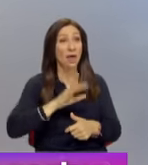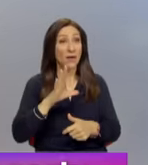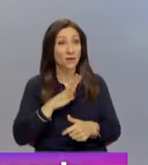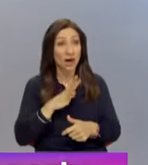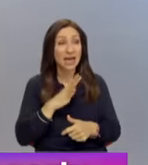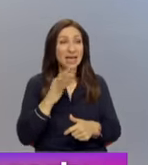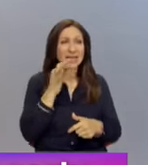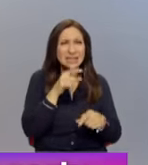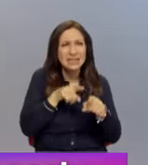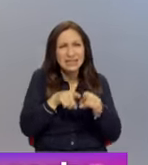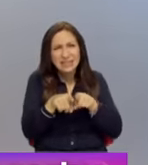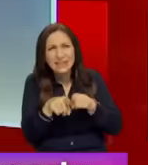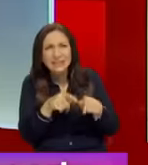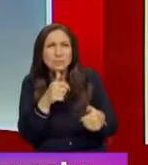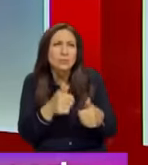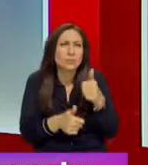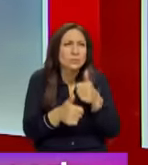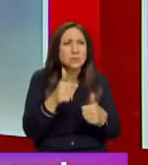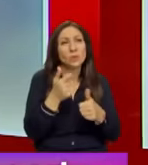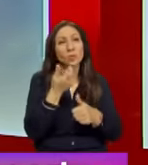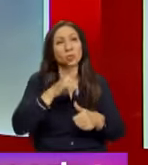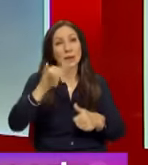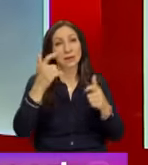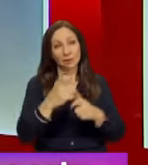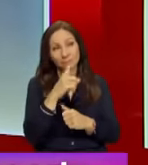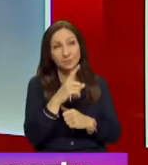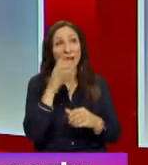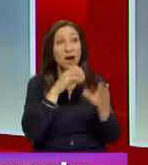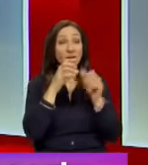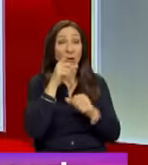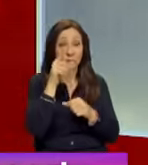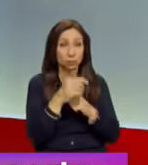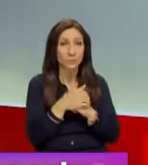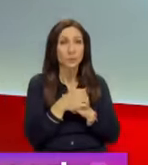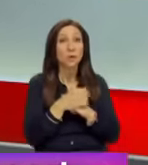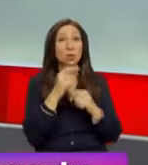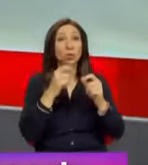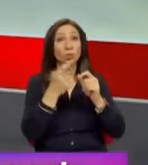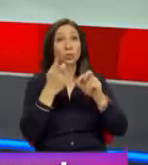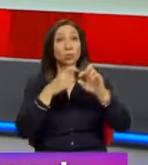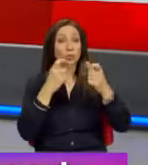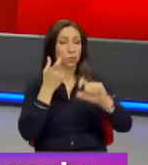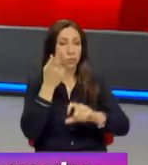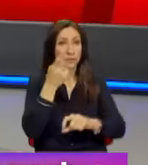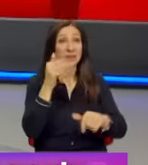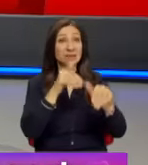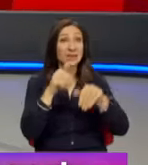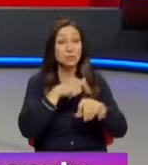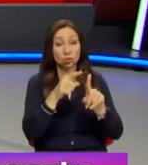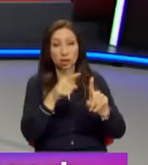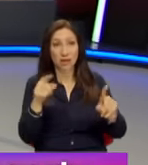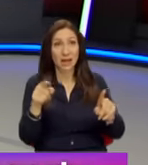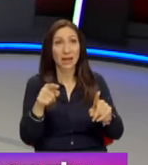Kıyasıya bir mücadele oldu Uşak'ta, söyleyelim. Afyon, Karahisar Burcu Köksal seçim